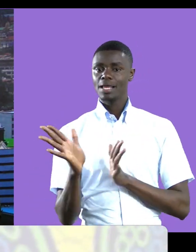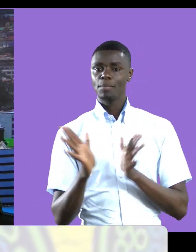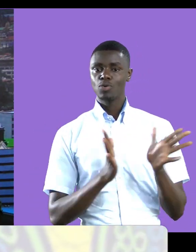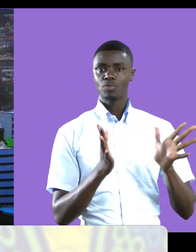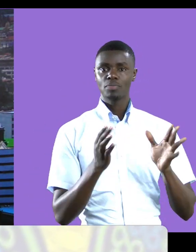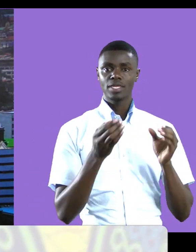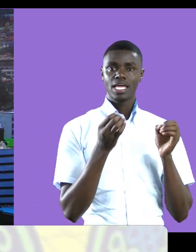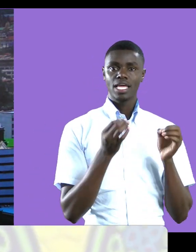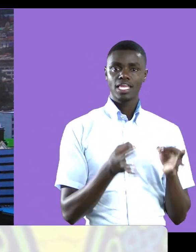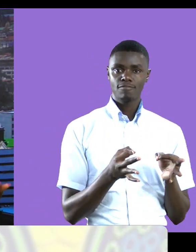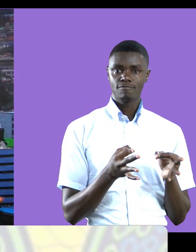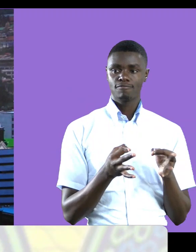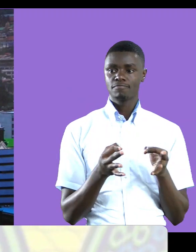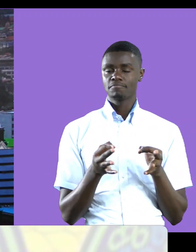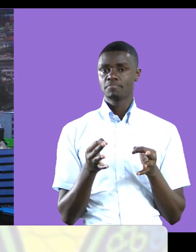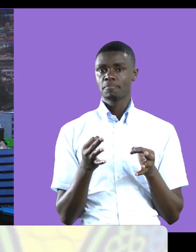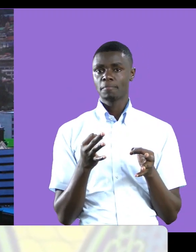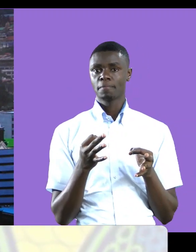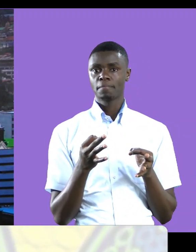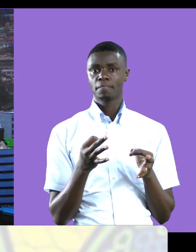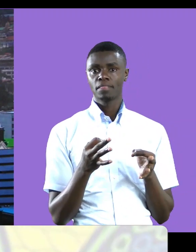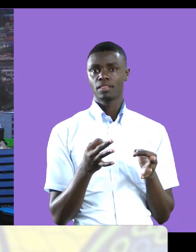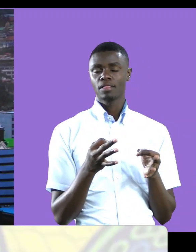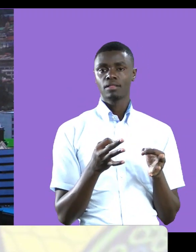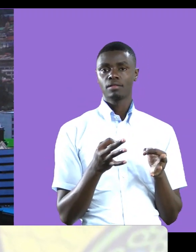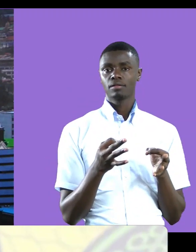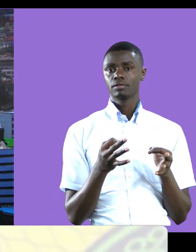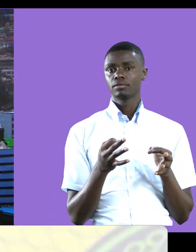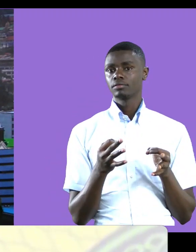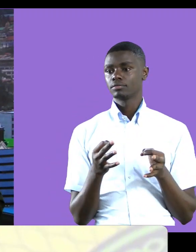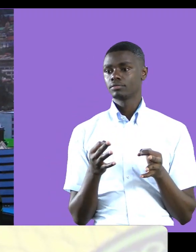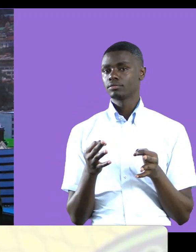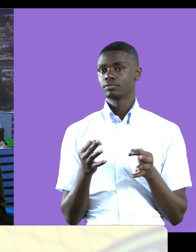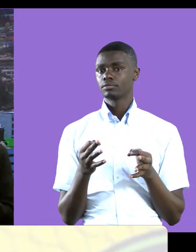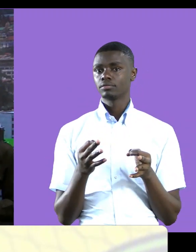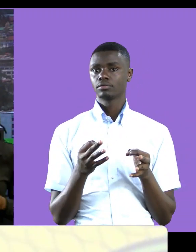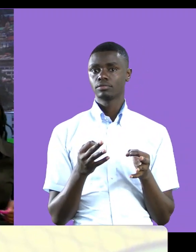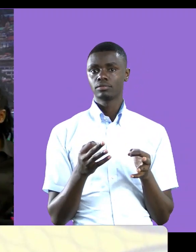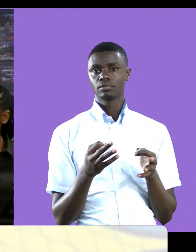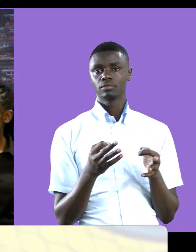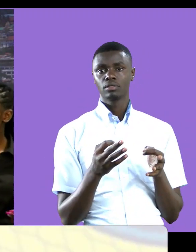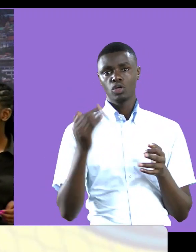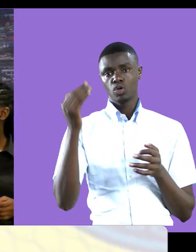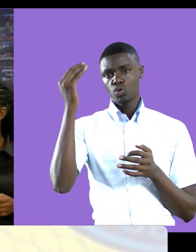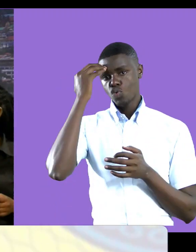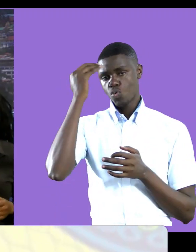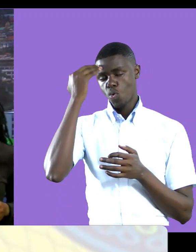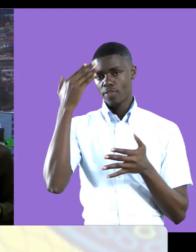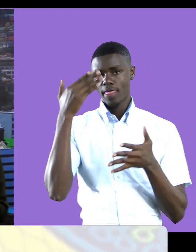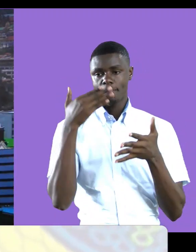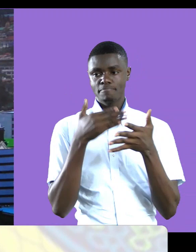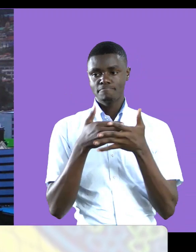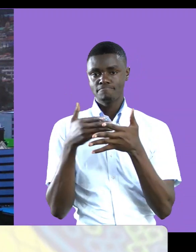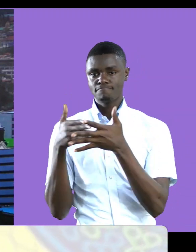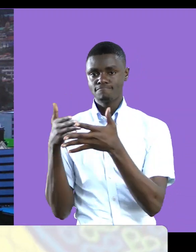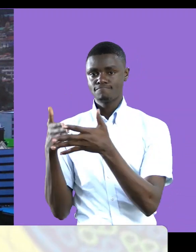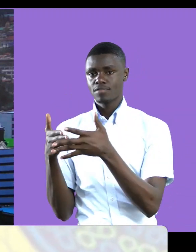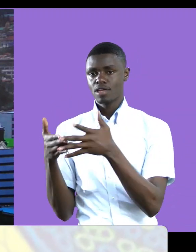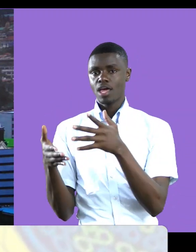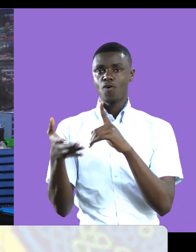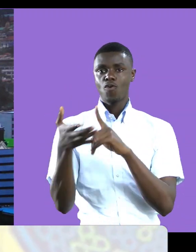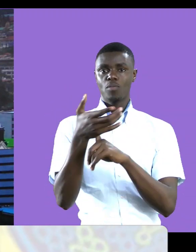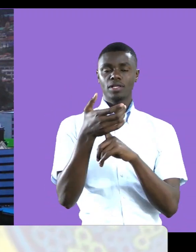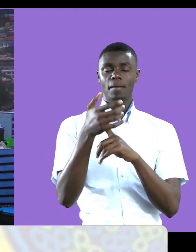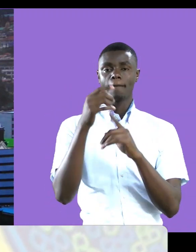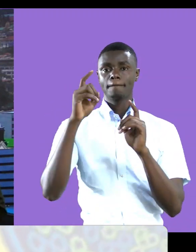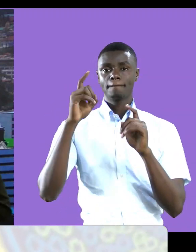10 sasa umeshika umeimpact watu so mtu wangu. Hiyo si rahisi. Of course the journey hapo katikati wewe unaelewa the hurdles ile ngumu ulipitia. Lakini big up to